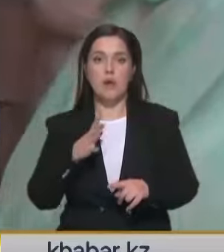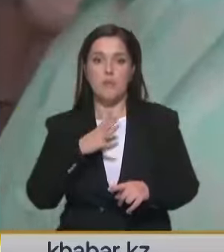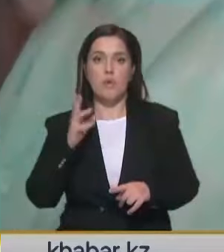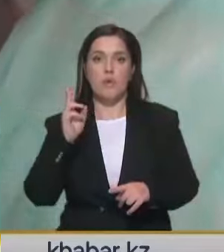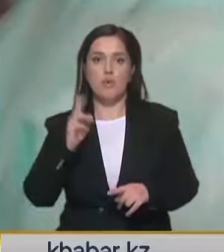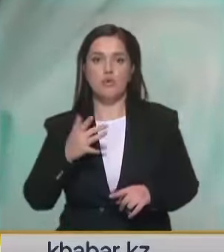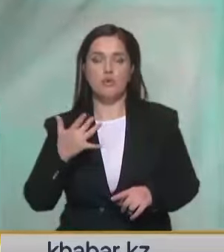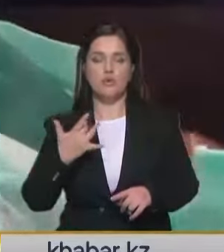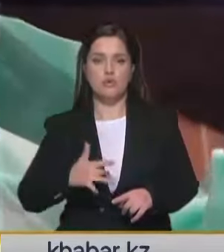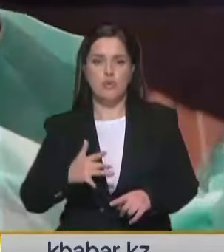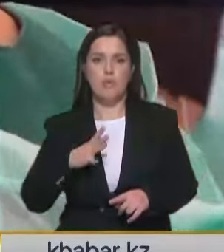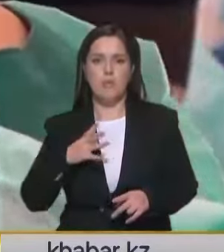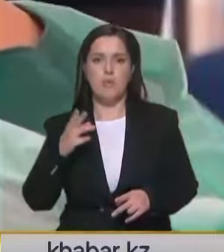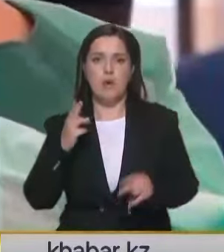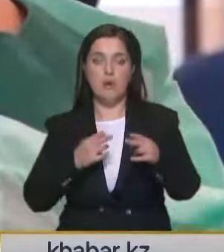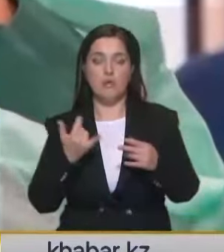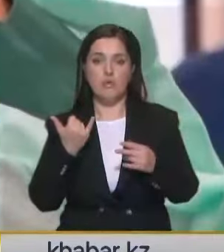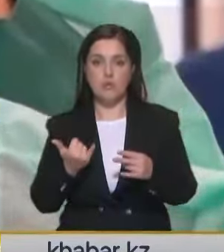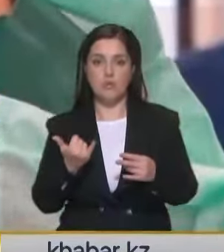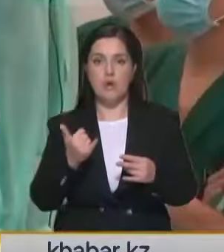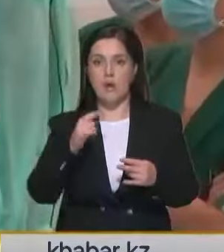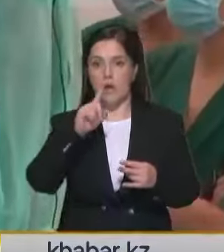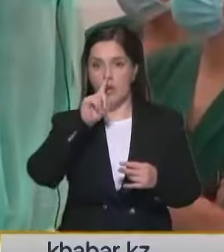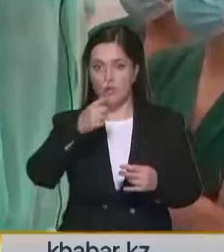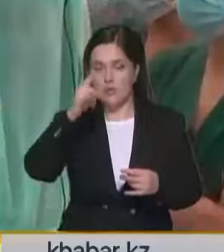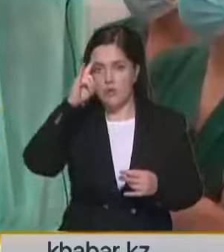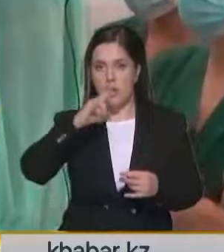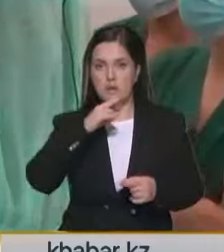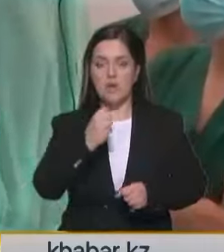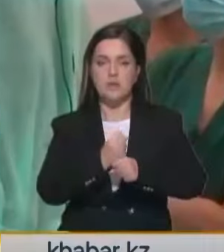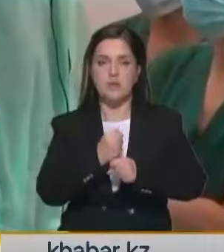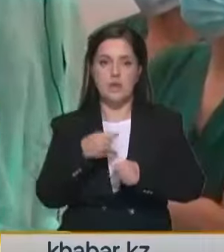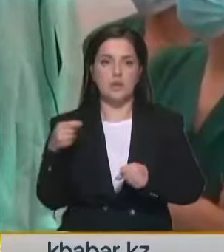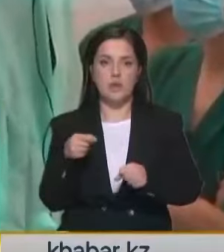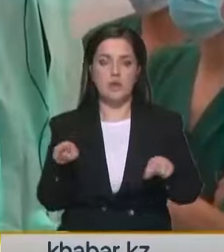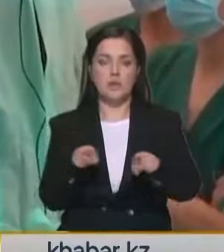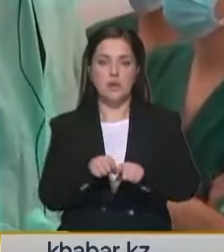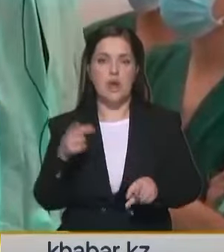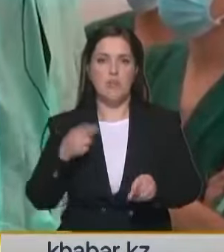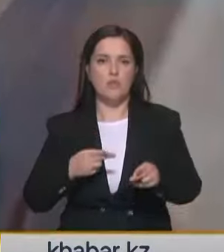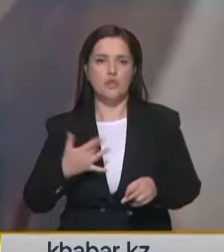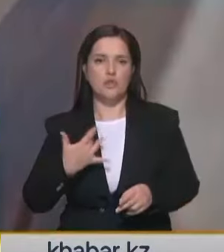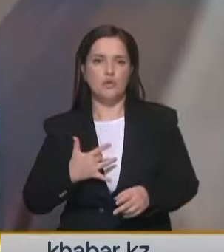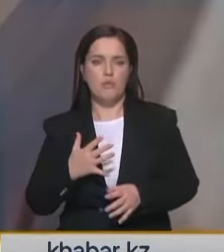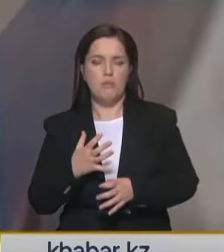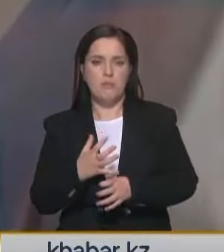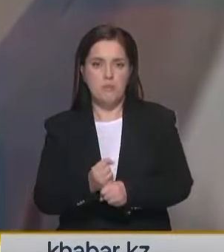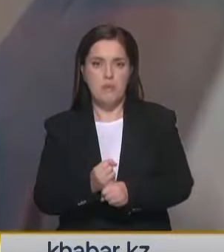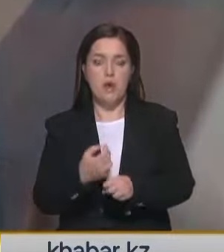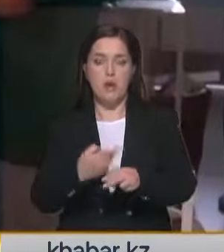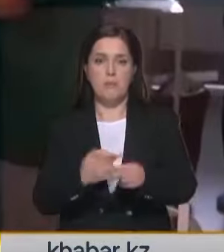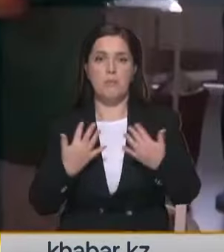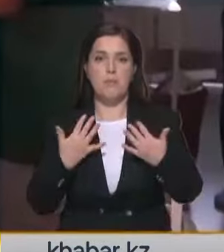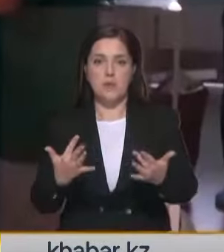бариатрических операций исчислялось десятками, то сегодня в год казахстанские хирурги делают около 1000 таких операций. Однако, как отмечают врачи, потребность в